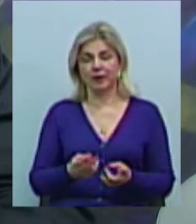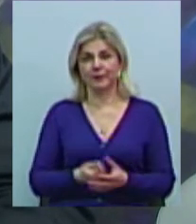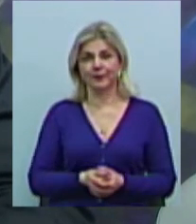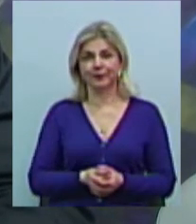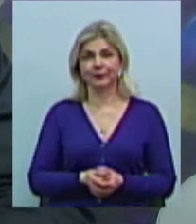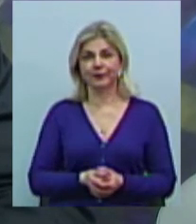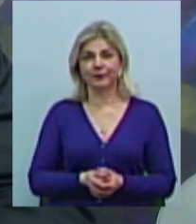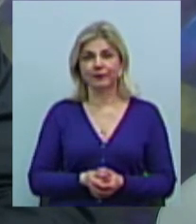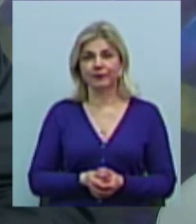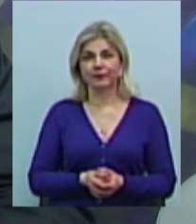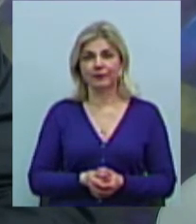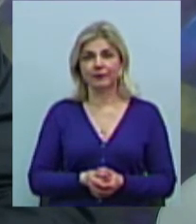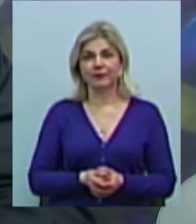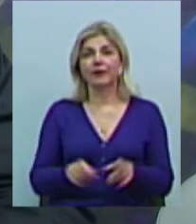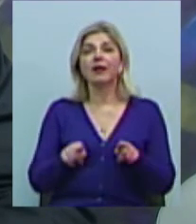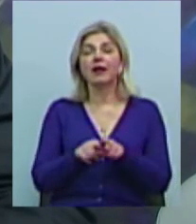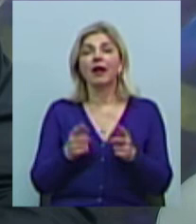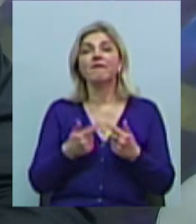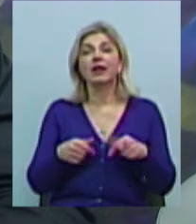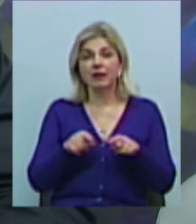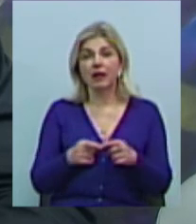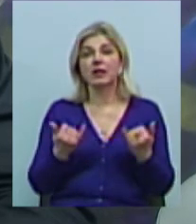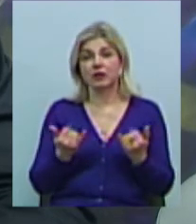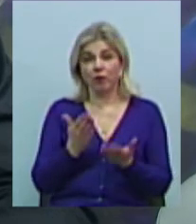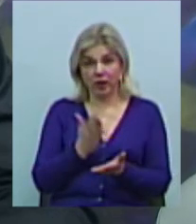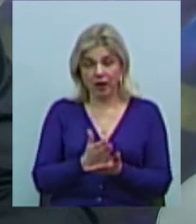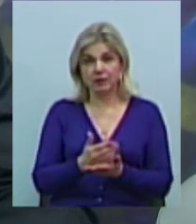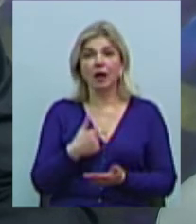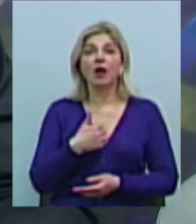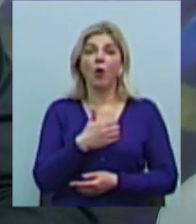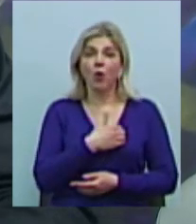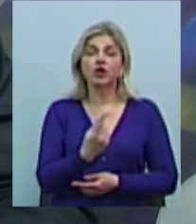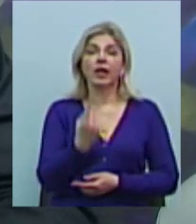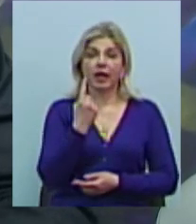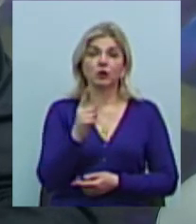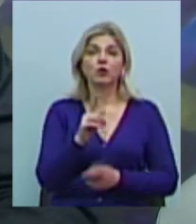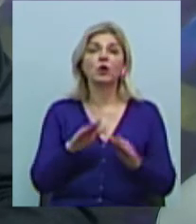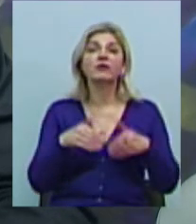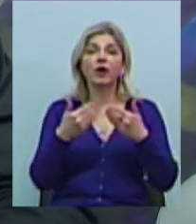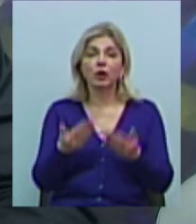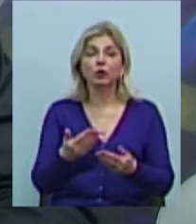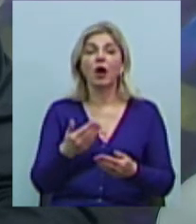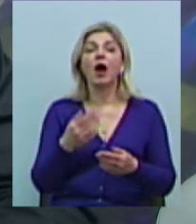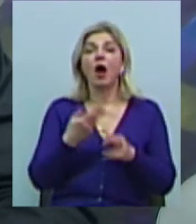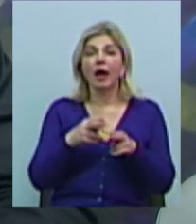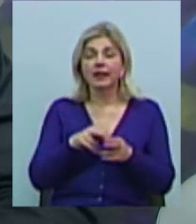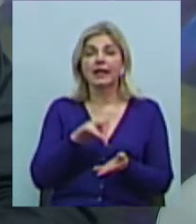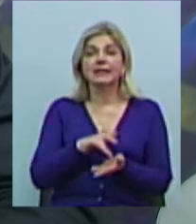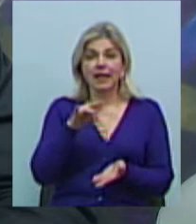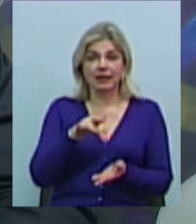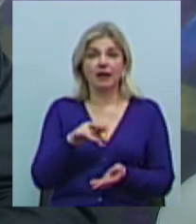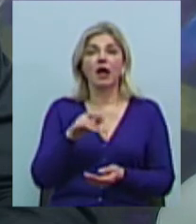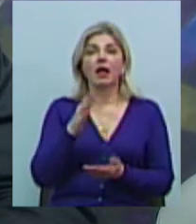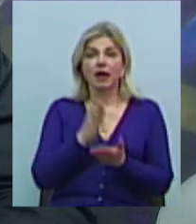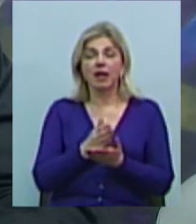тому таке відділення на сьогодні існує. Я хочу єдине, що звернути, що при цих територіальних центрах існують зараз